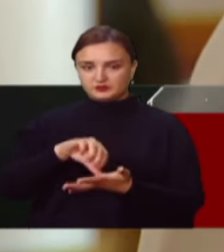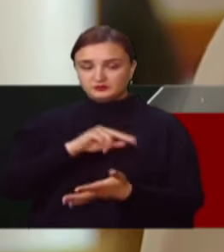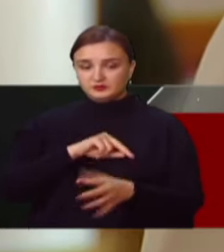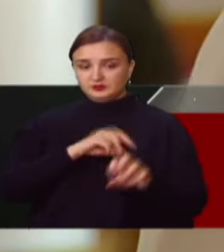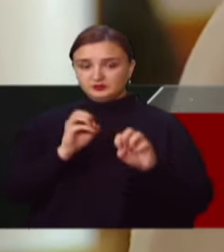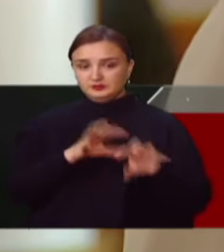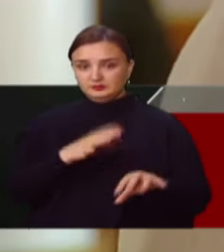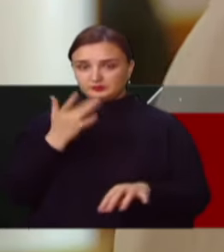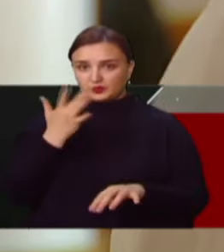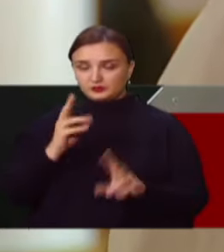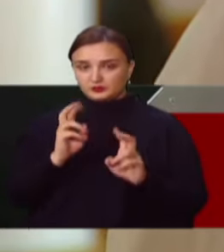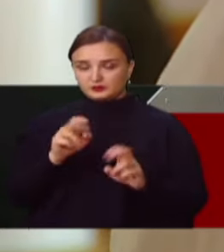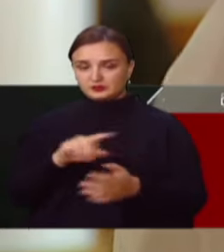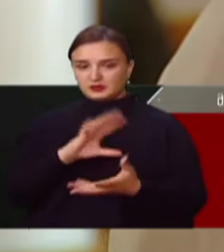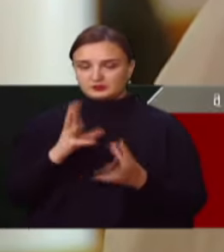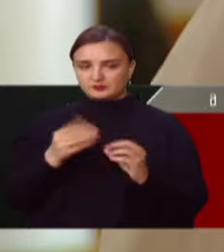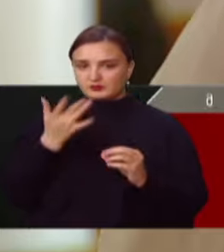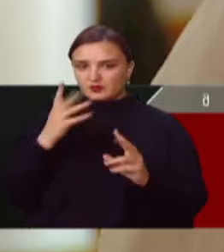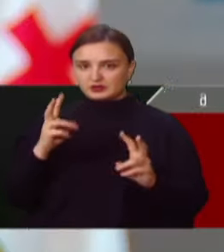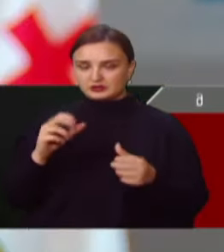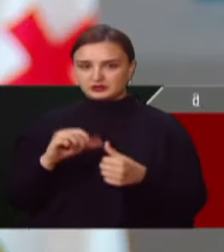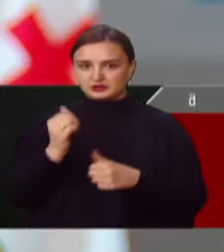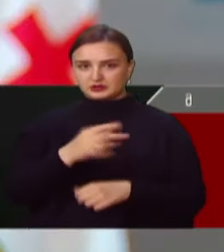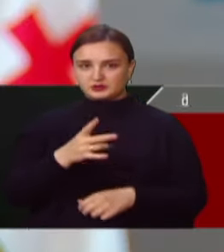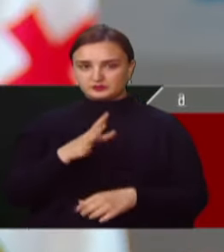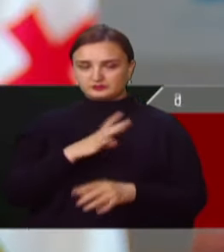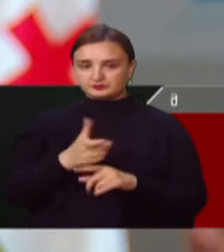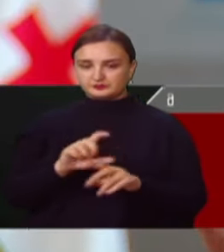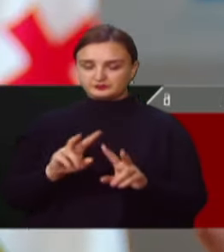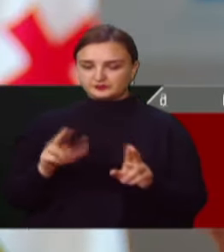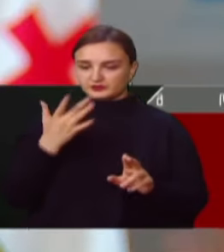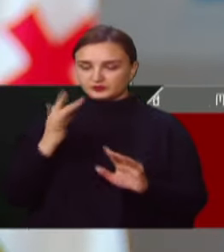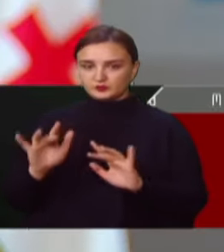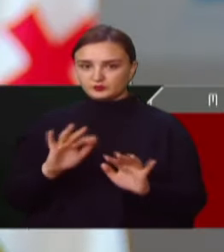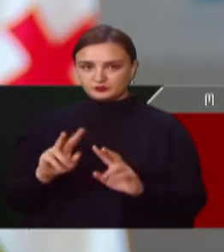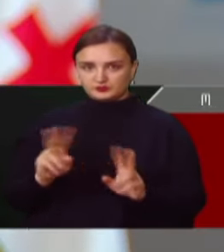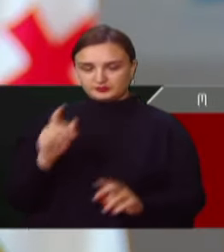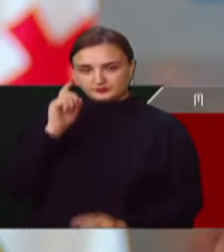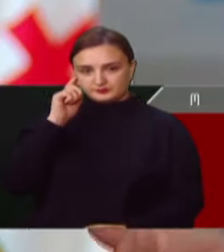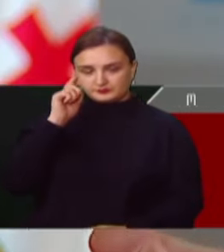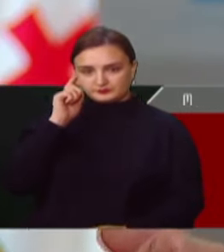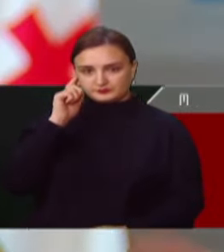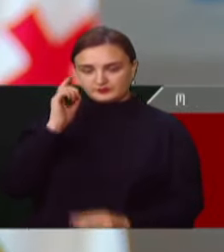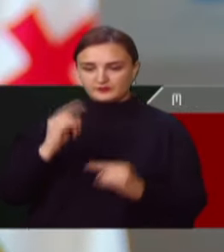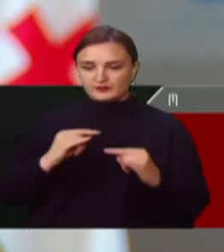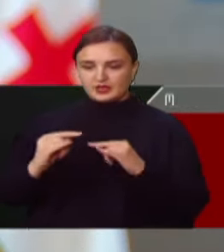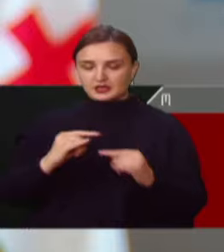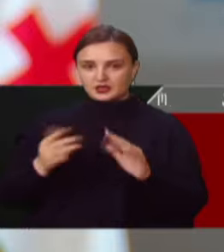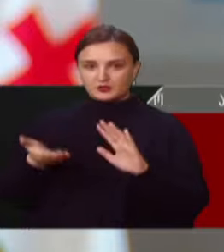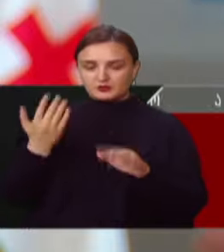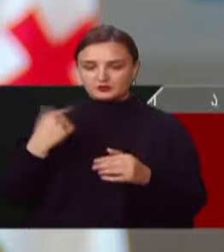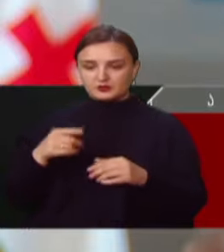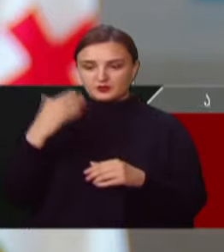სამსახურს პოლიტიკურ ნიშნით, აბსოლუტურად დეპოლიტიზაცია უნდა მოხდეს. ძალიან გავს ნაციონალური მოძრაობის ხელწერას, ხო, რომელიც ატერორებდა თავის დროზე,